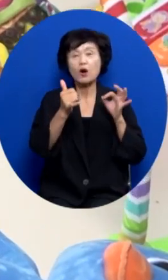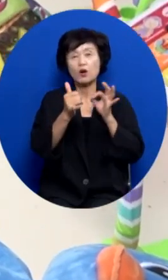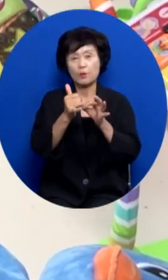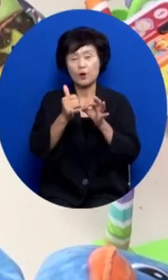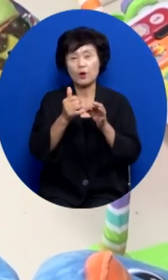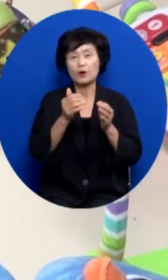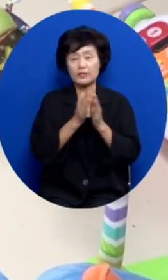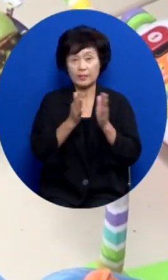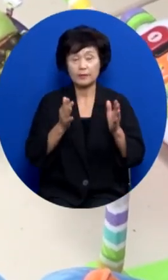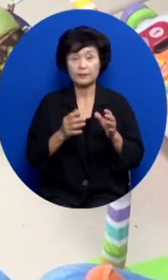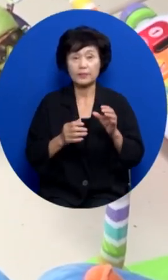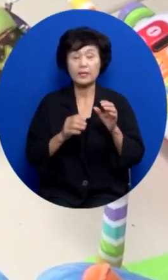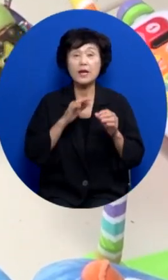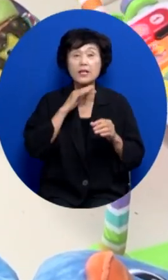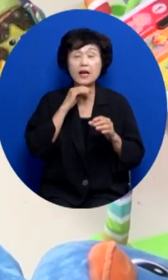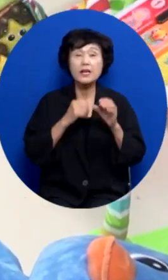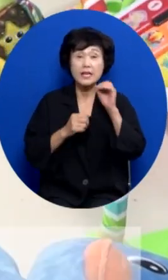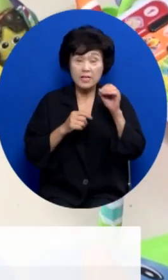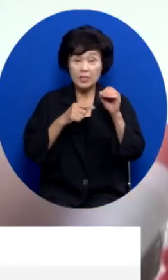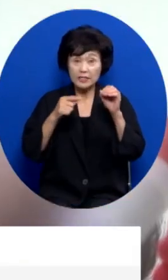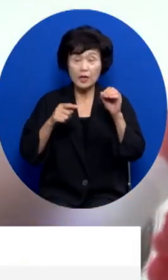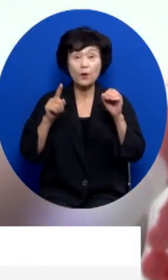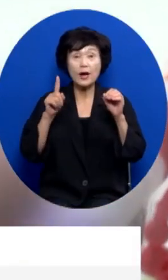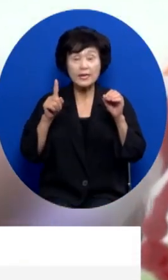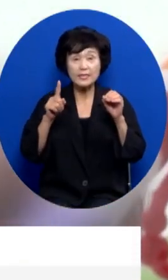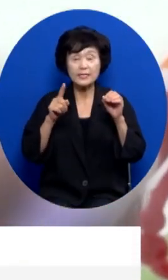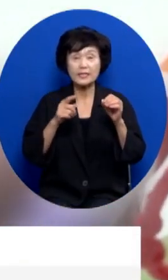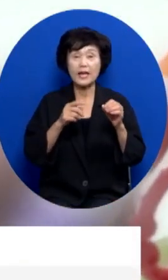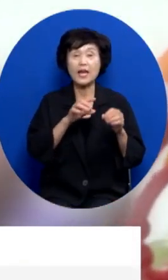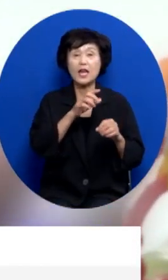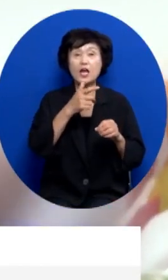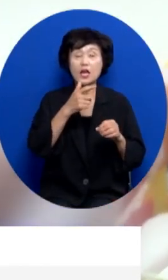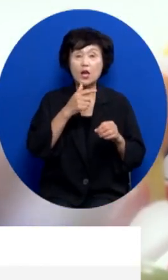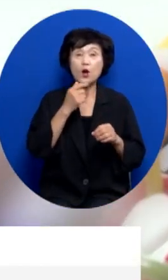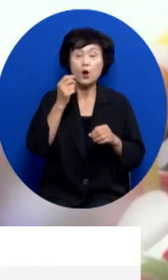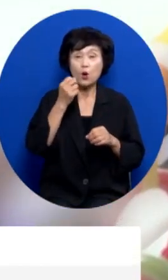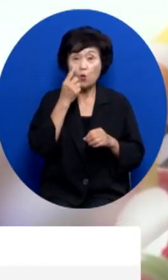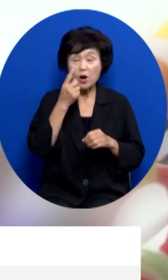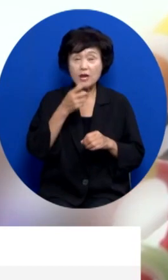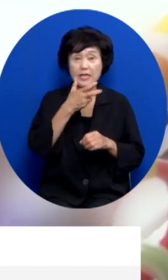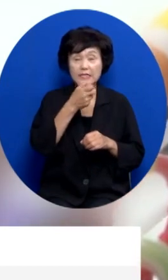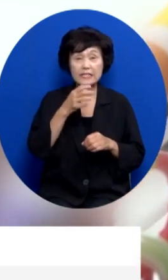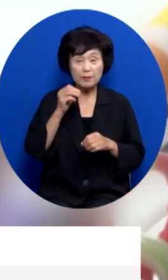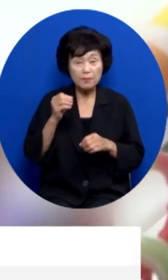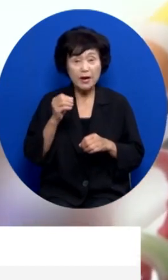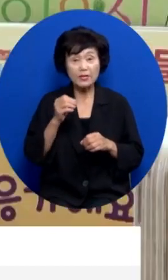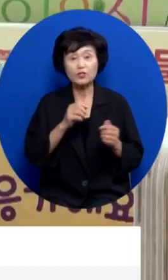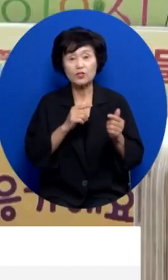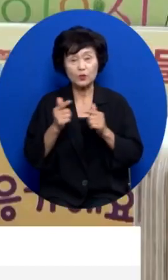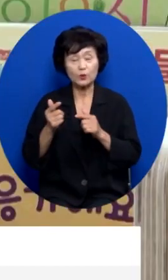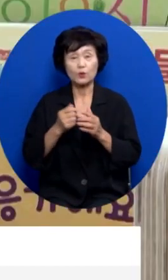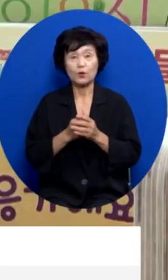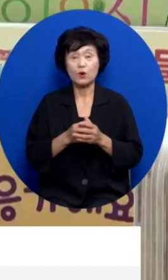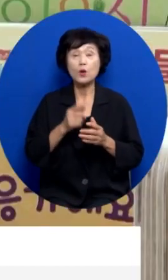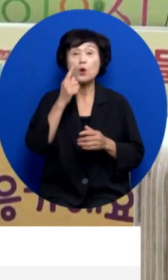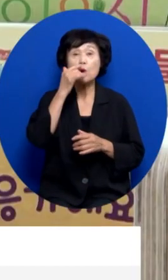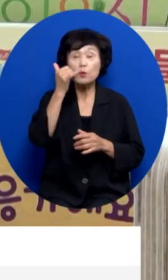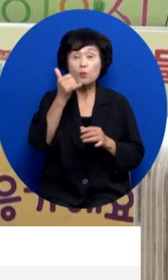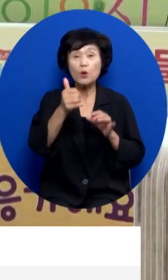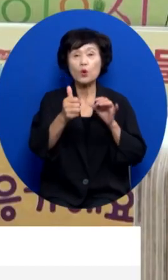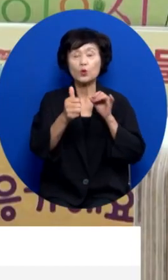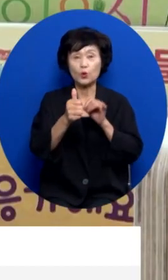현재 만 0세와 1세는 각각 월 70만 원, 월 35만 원을 받고 있는데 이 부모